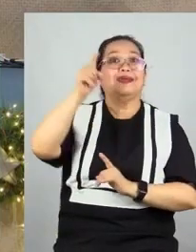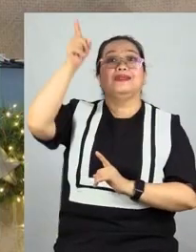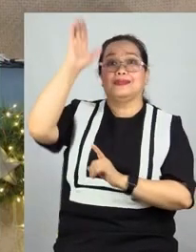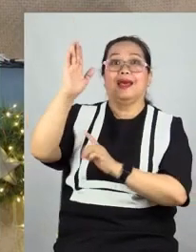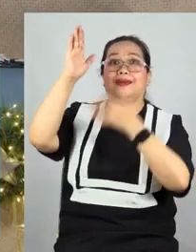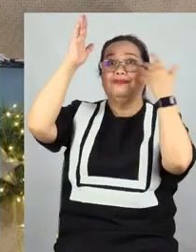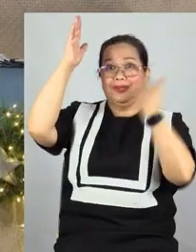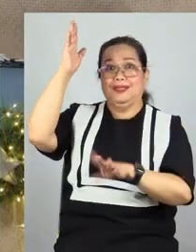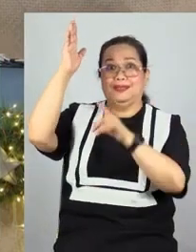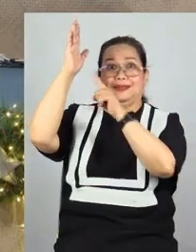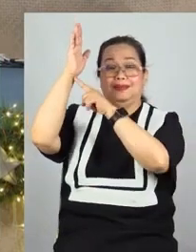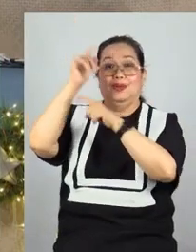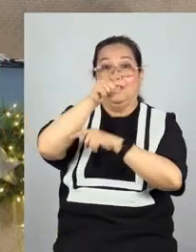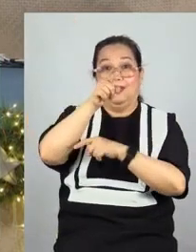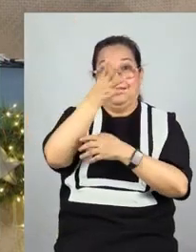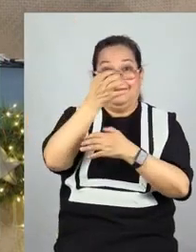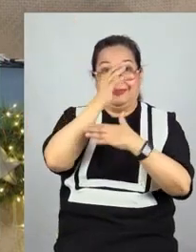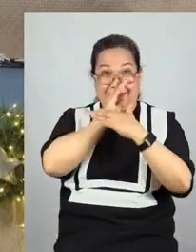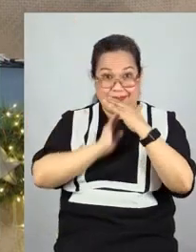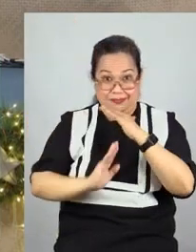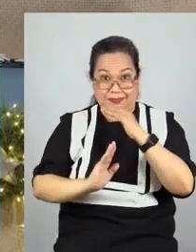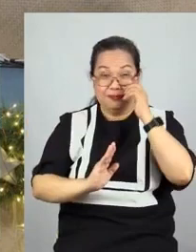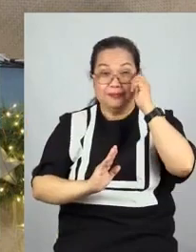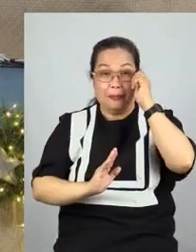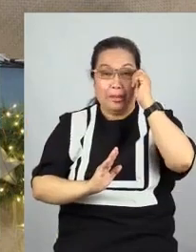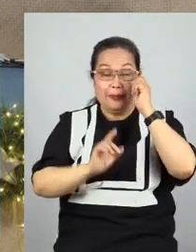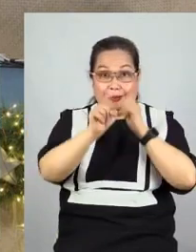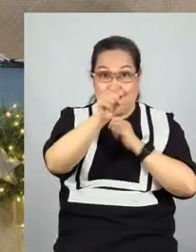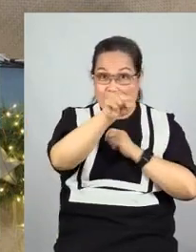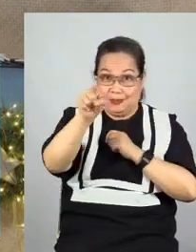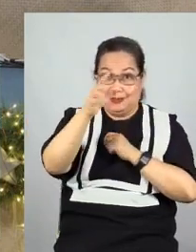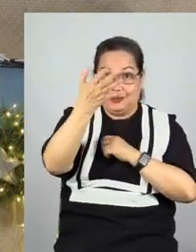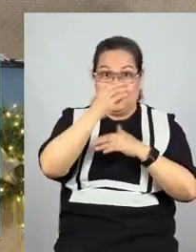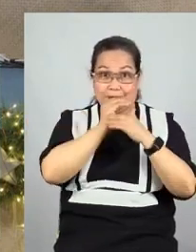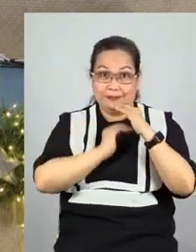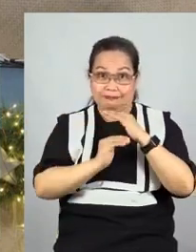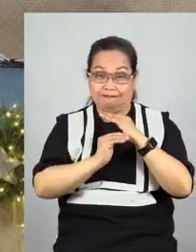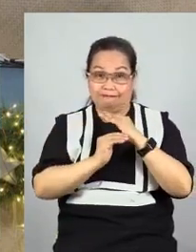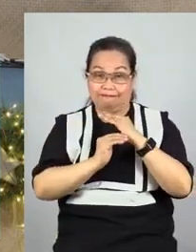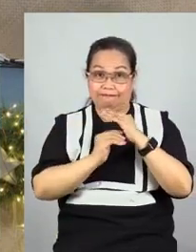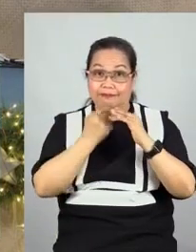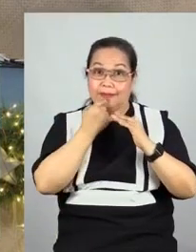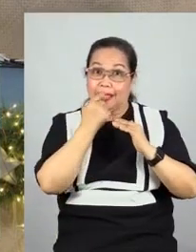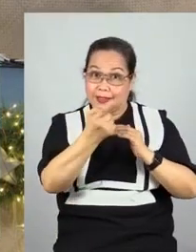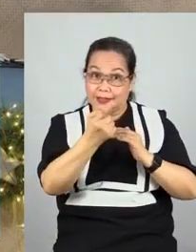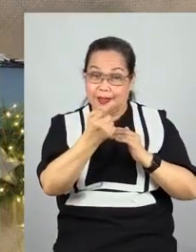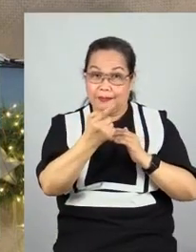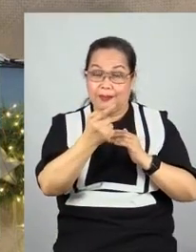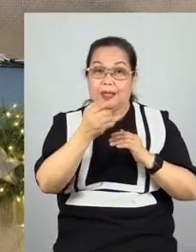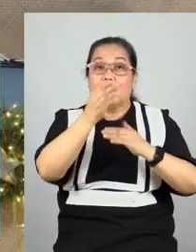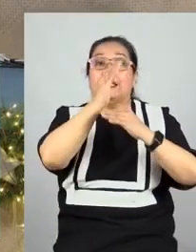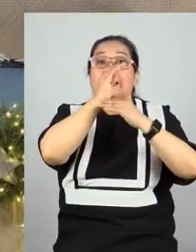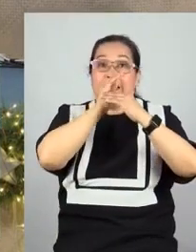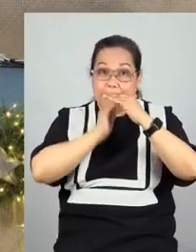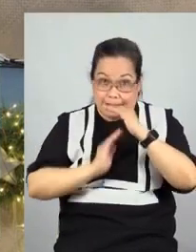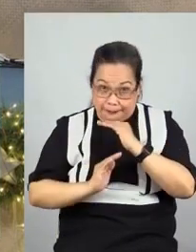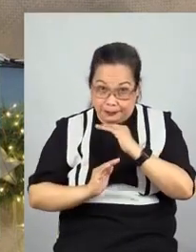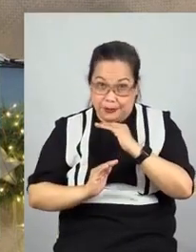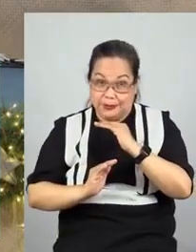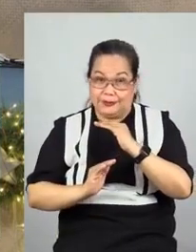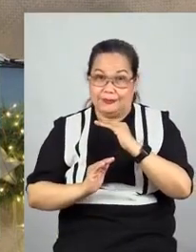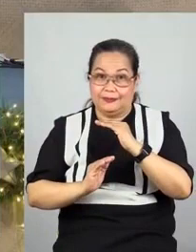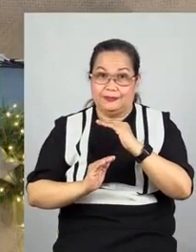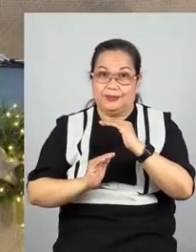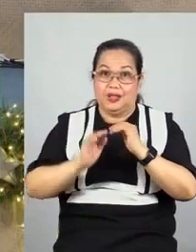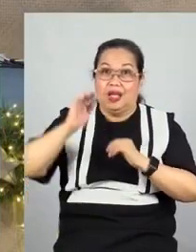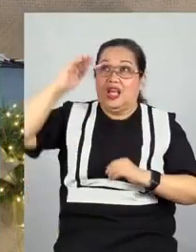Gusto niyong magpakumbaba? Ang kailangan sa pagpakumbaba, as suggested by the word, pagpapakumbaba, yung